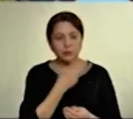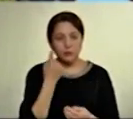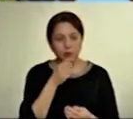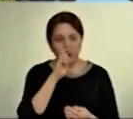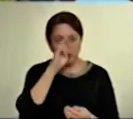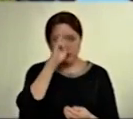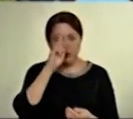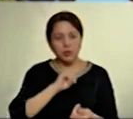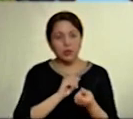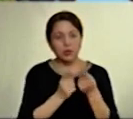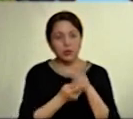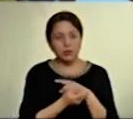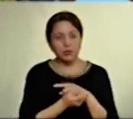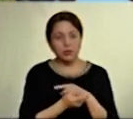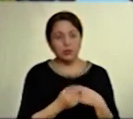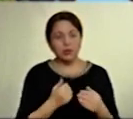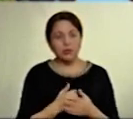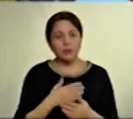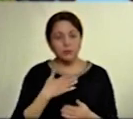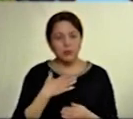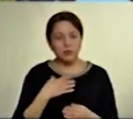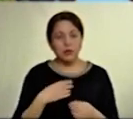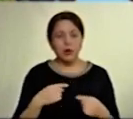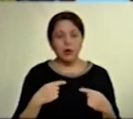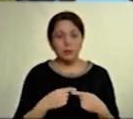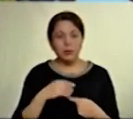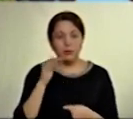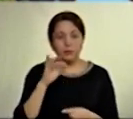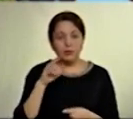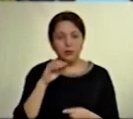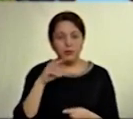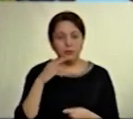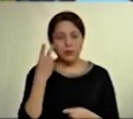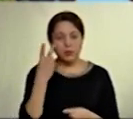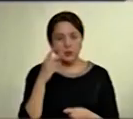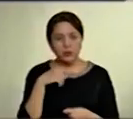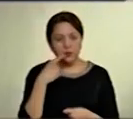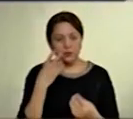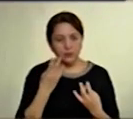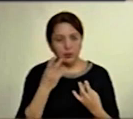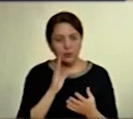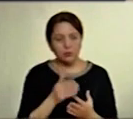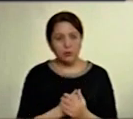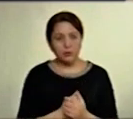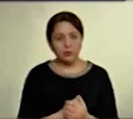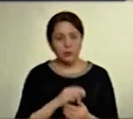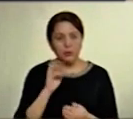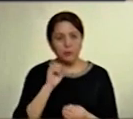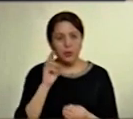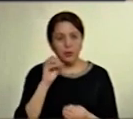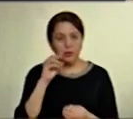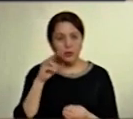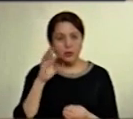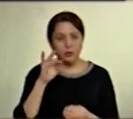davlatga aylanishi sifatida biz albatta Filip II'ni demak aytib o'tishimiz kerak bo'ladi. Ya'ni Makedoniyalik